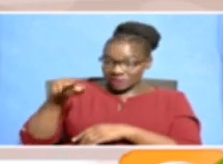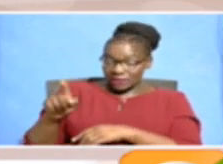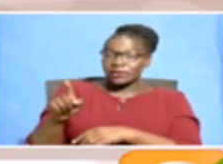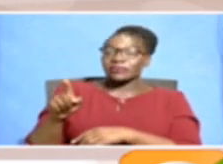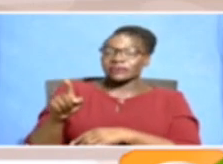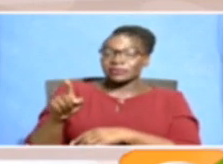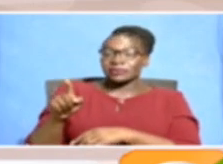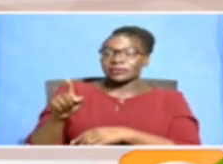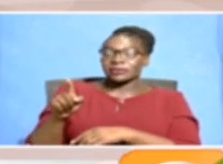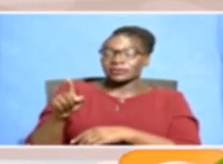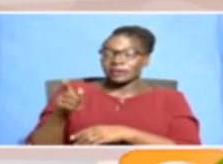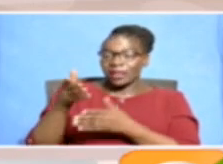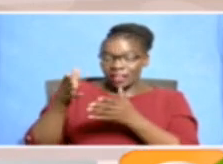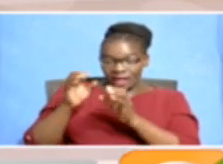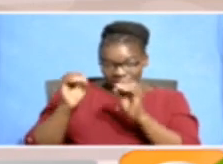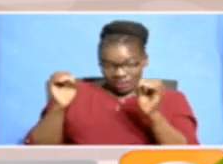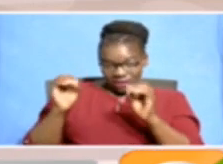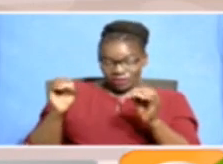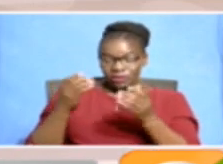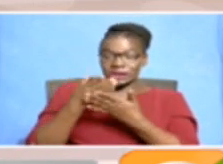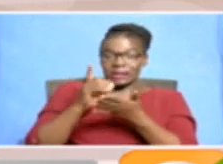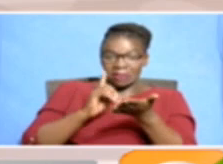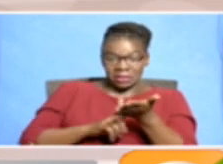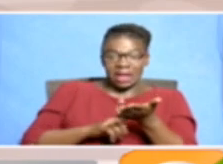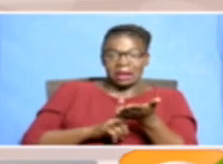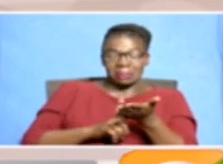hupo kwaweza kuwa na mtu